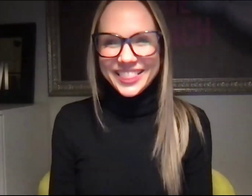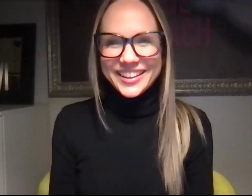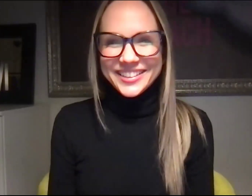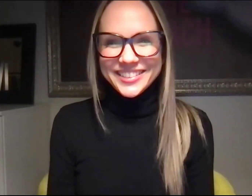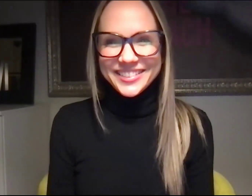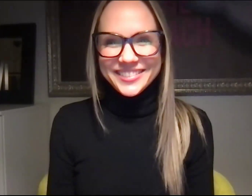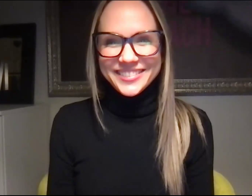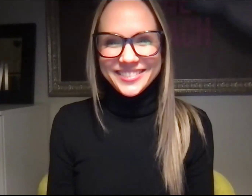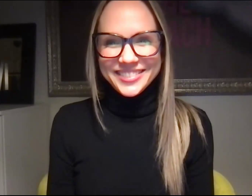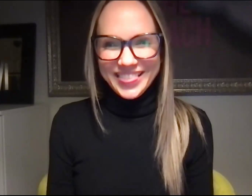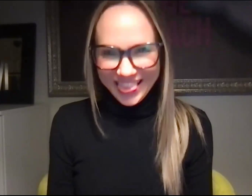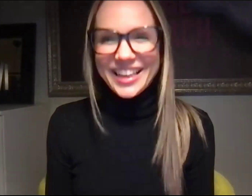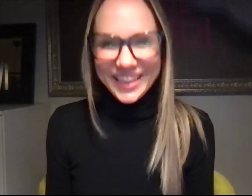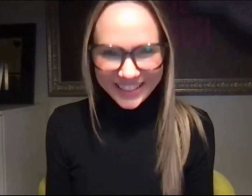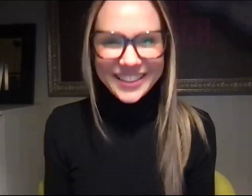ça.